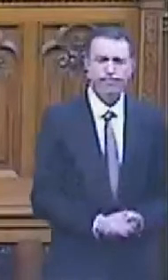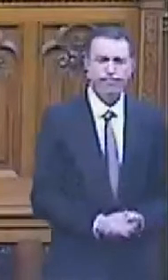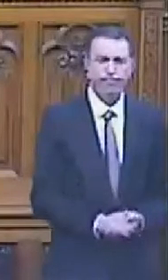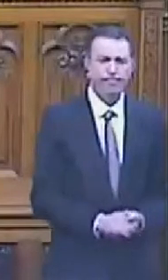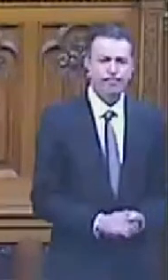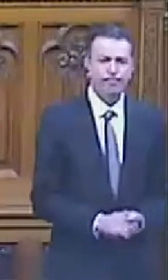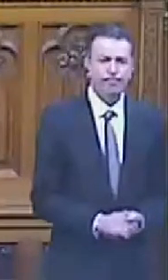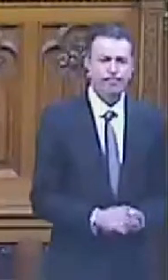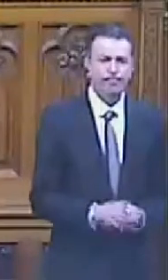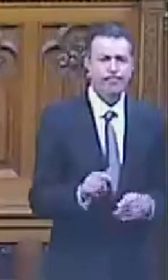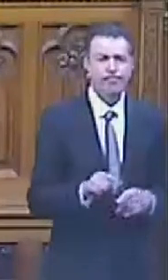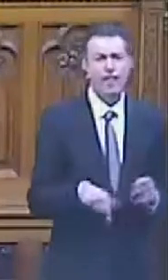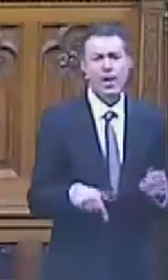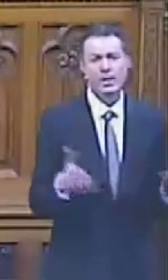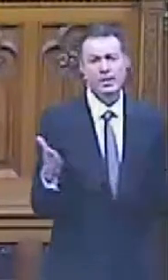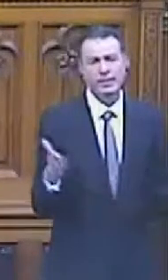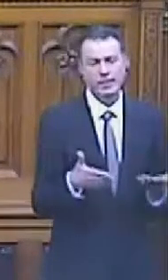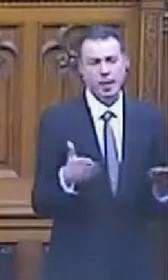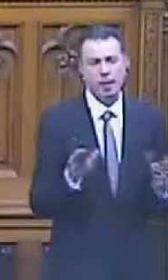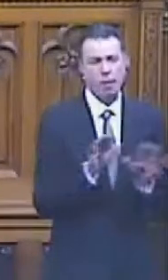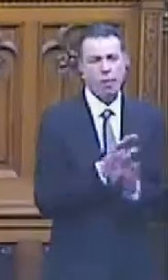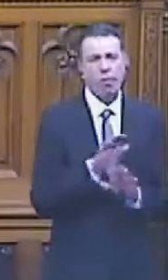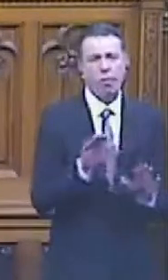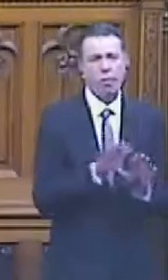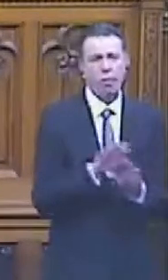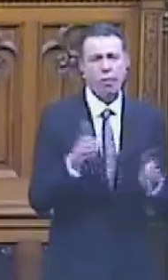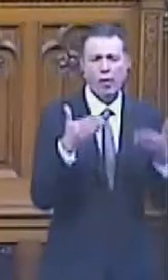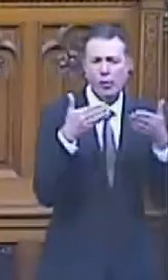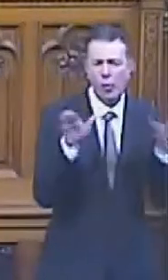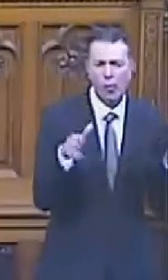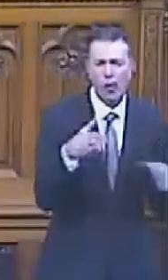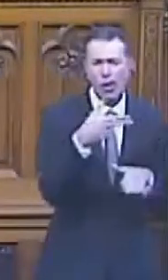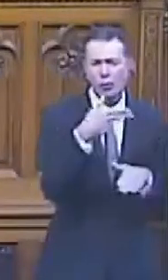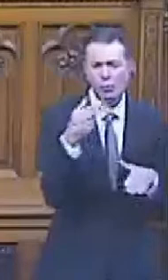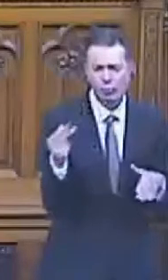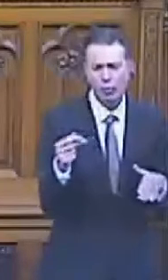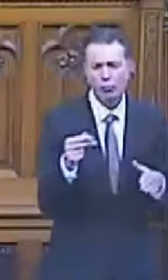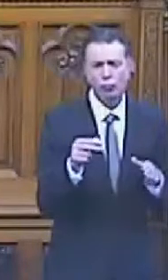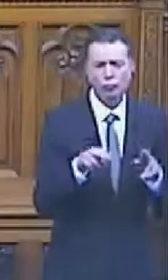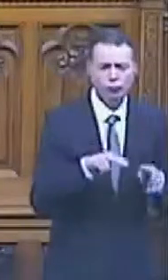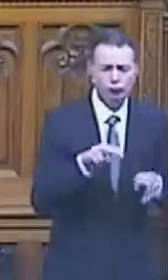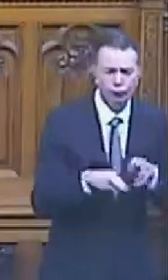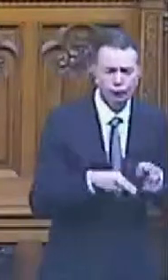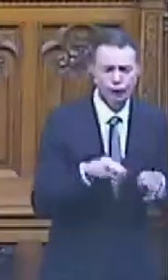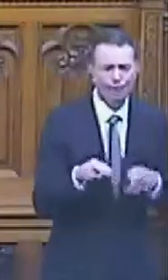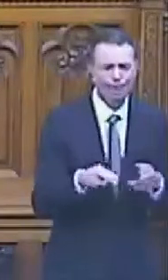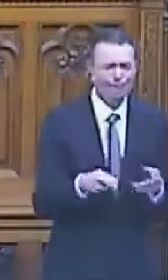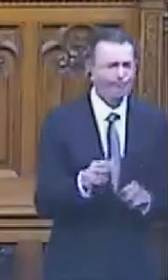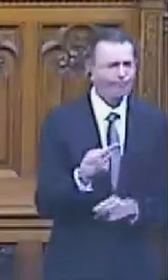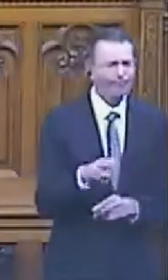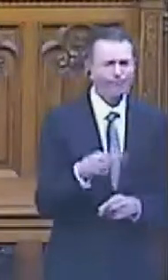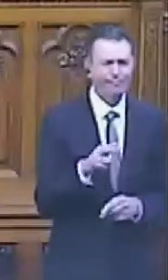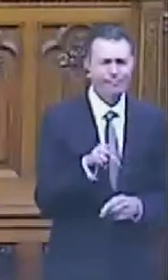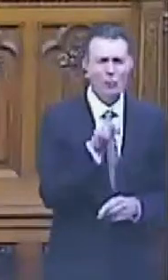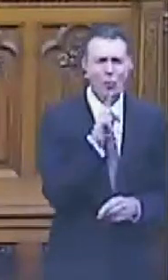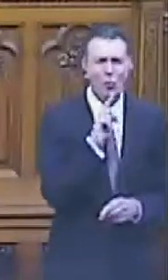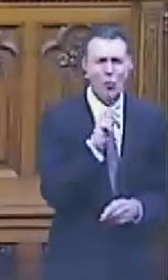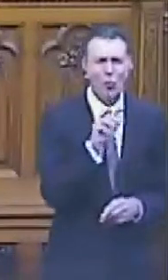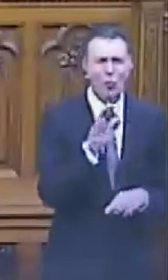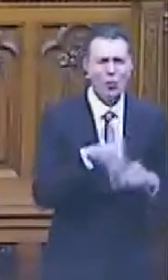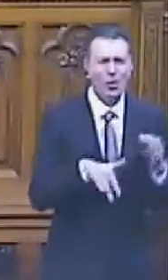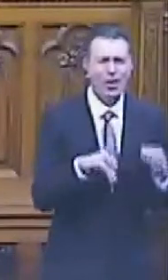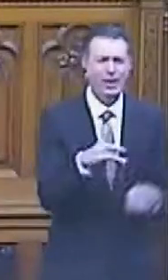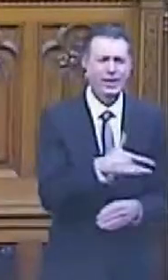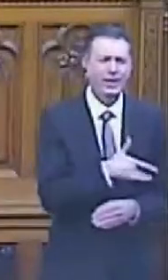wirklich vorgeschützte Menschlichkeit und Toleranz, die es ja nicht ist. Es ist ein wirklich ein schlechtes Gewissen seitens diverser